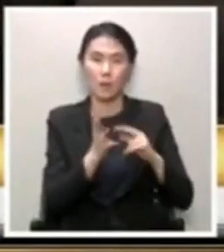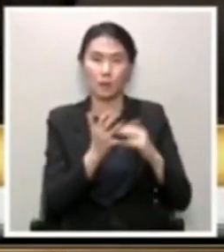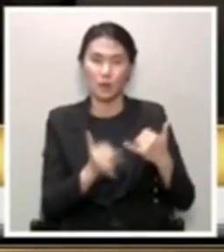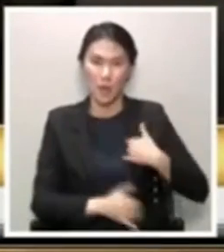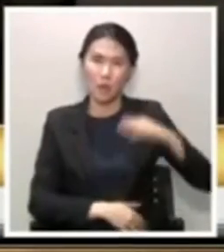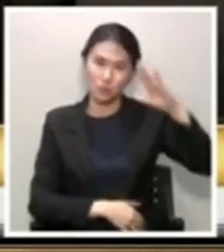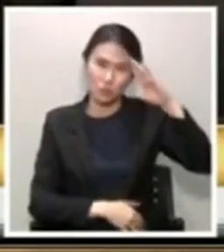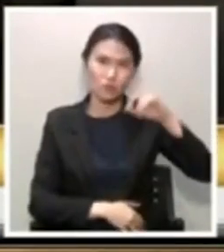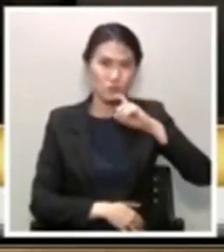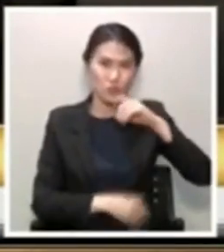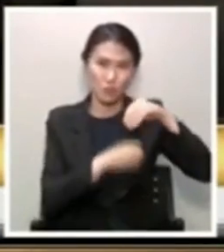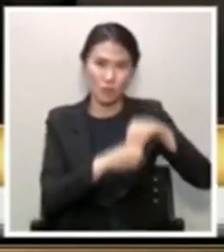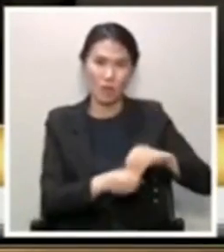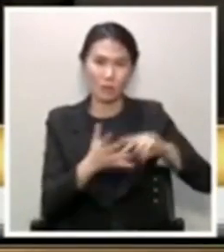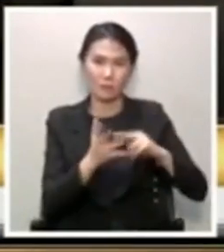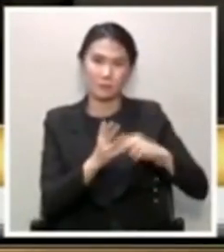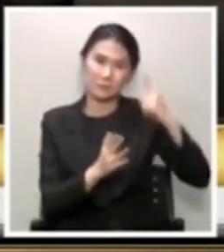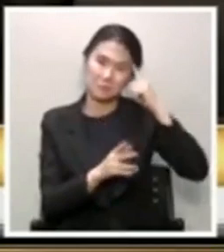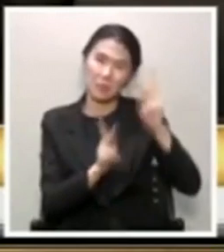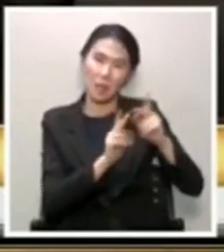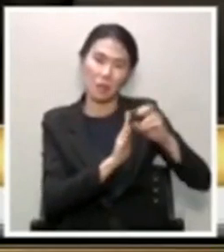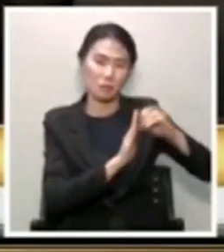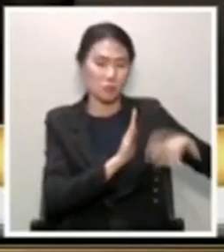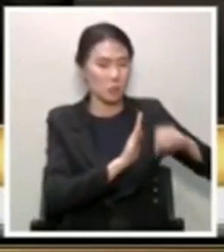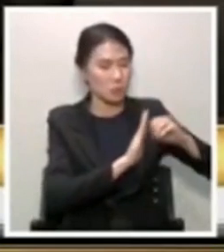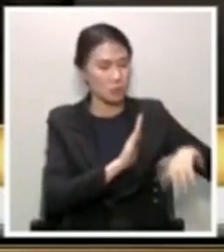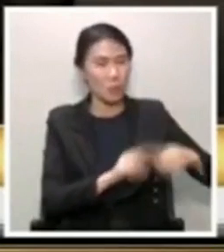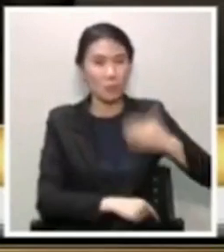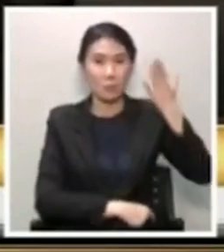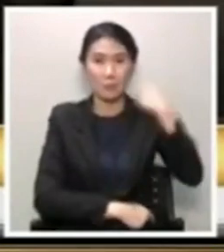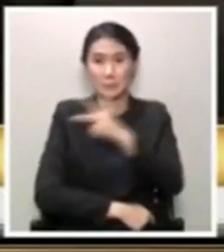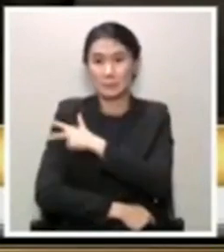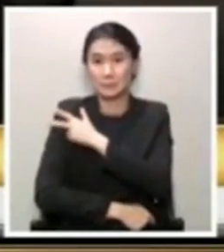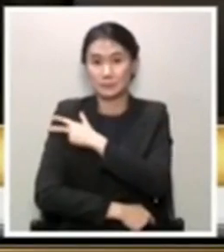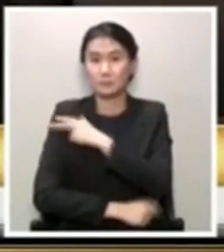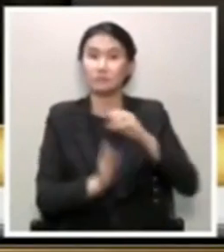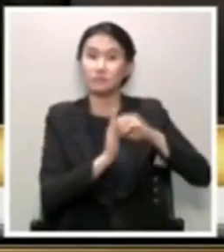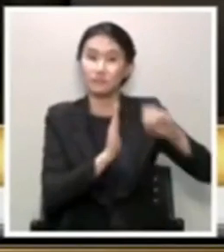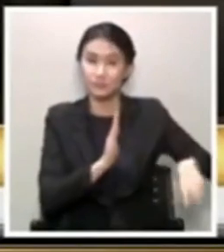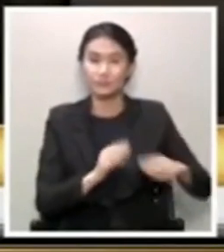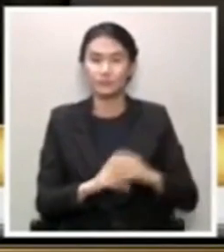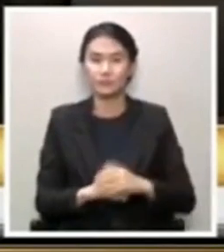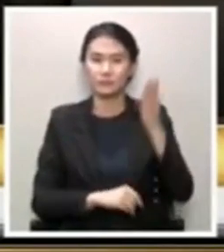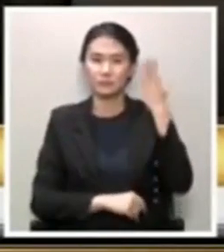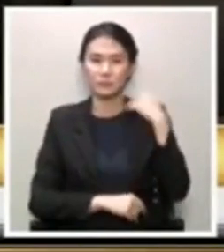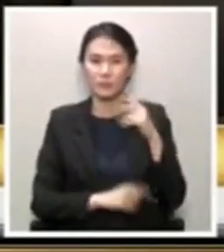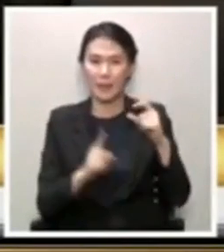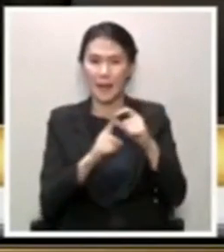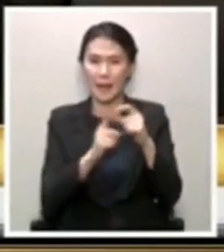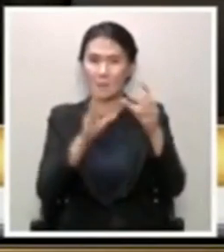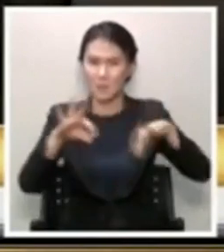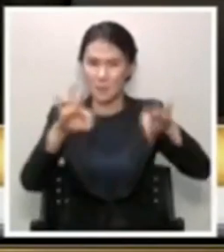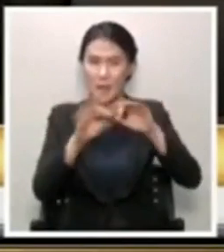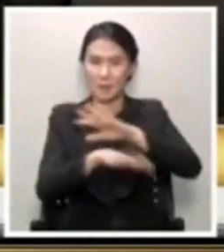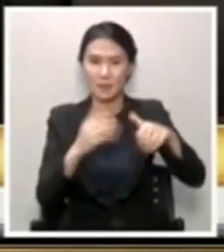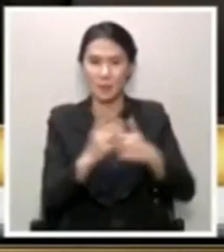ปท.สภาปฏิรูปตีตกและร่างรัฐธรรมนูญฉบับที่ท่านอาจารย์วรศักดิ์เป็นประธานยกร่างทิ้งไปช่วงนั้นเราได้ยินคำหนึ่งที่พูดกันว่